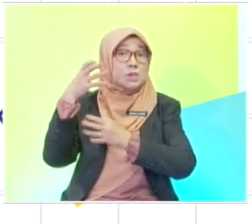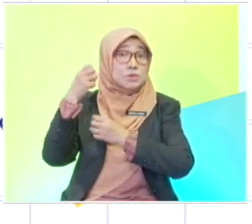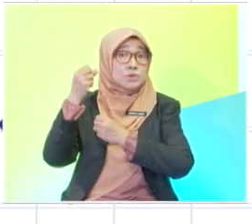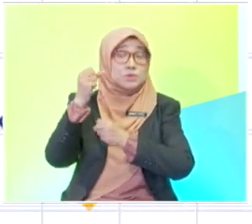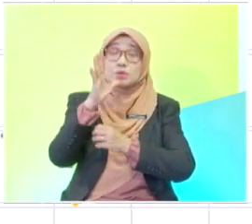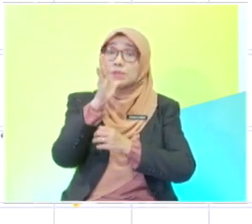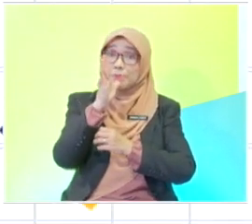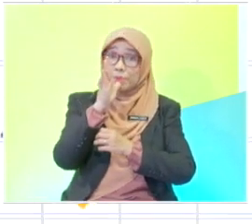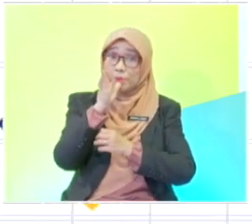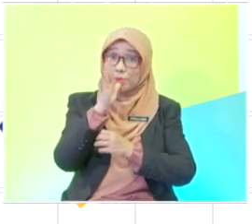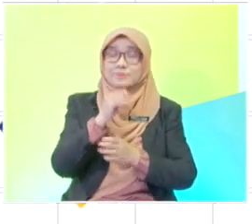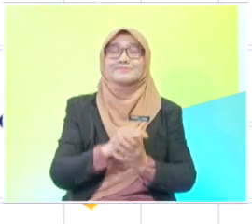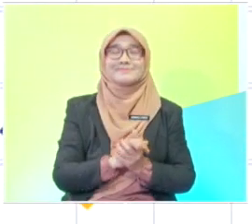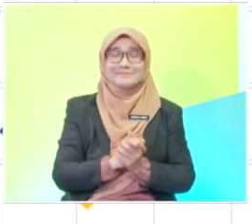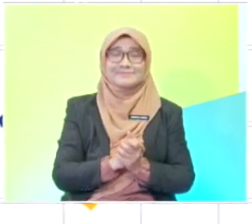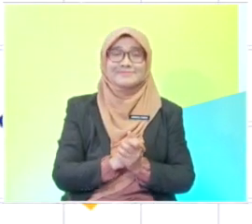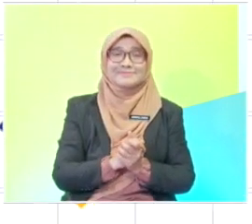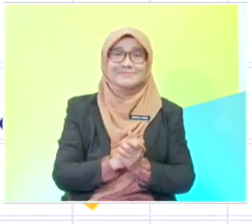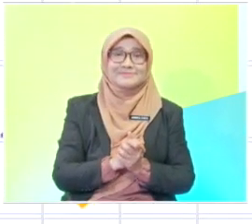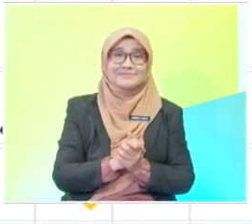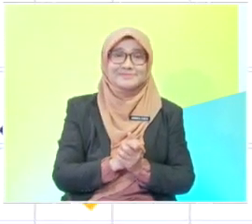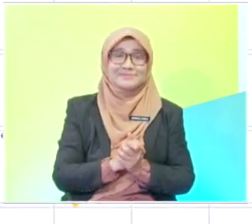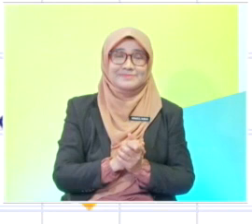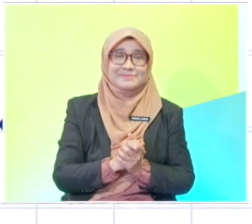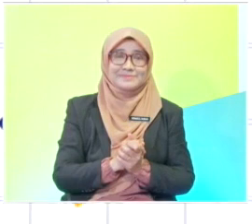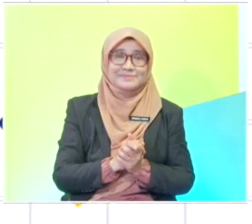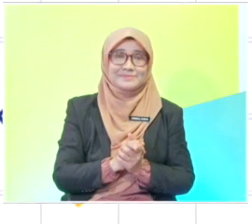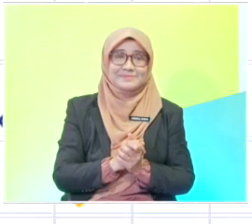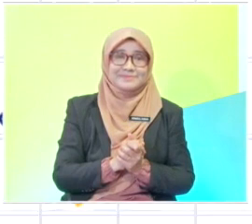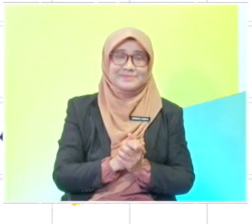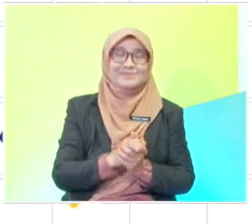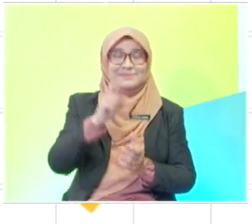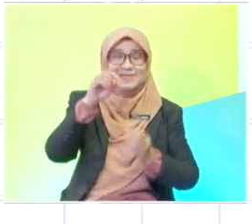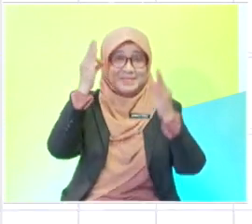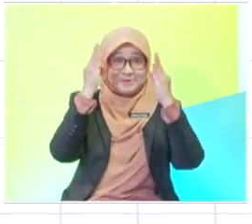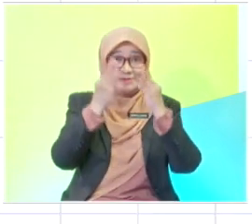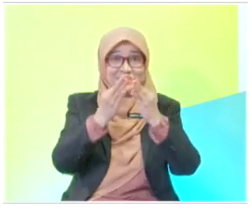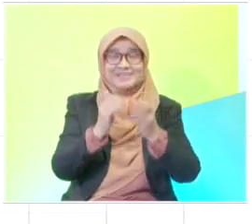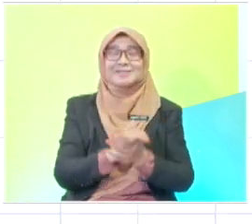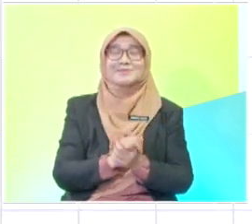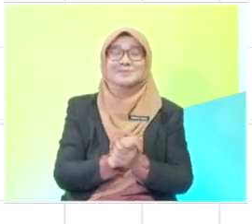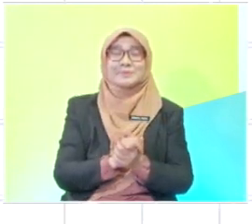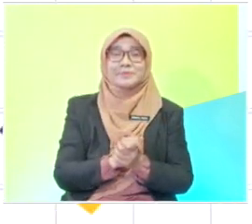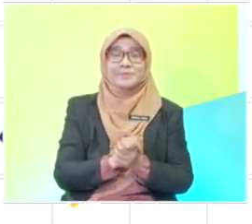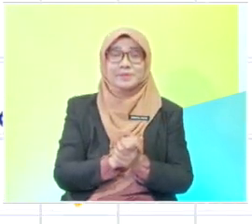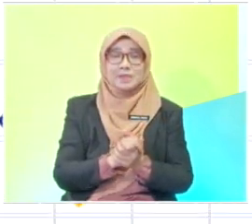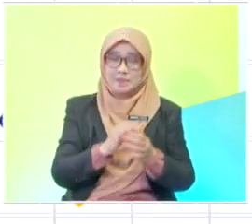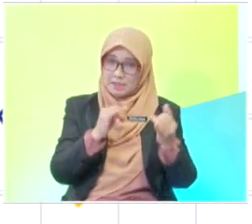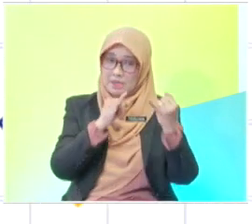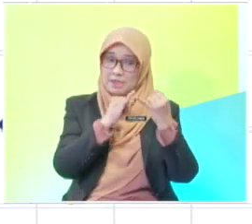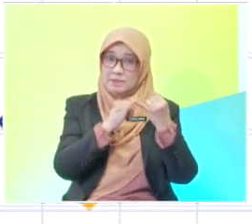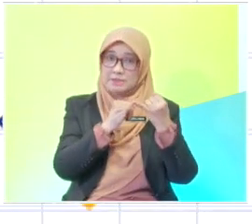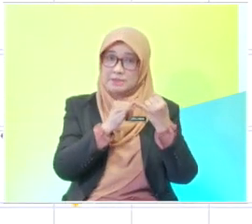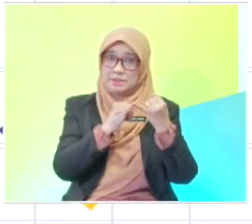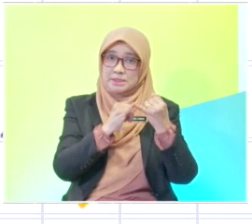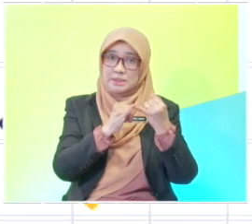cikgu? Ya, tepat sekali tu, Hanif. Kita kena betul-betul ni fokus ketika cikgu kita mengajar. Yang terakhir, cikgu, keimunan